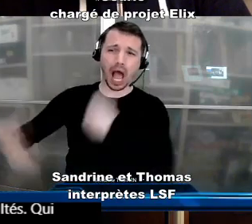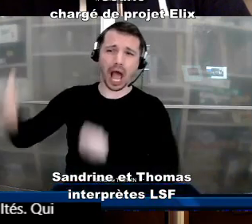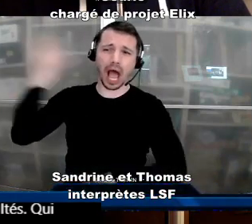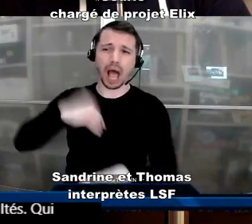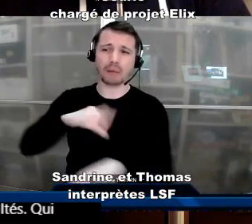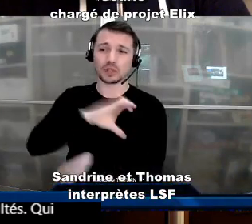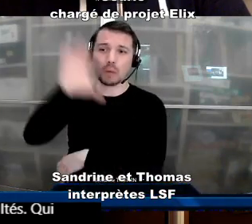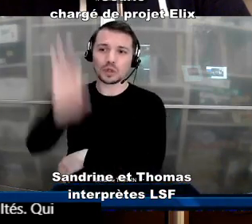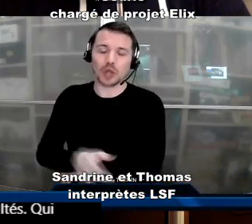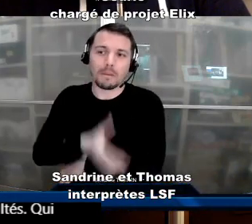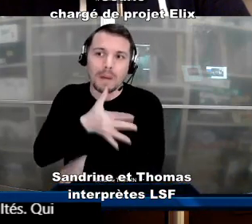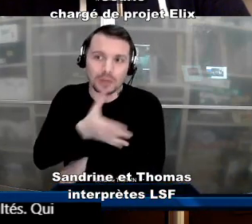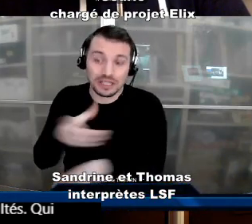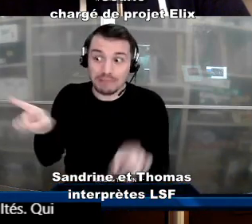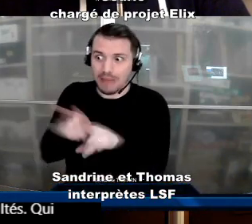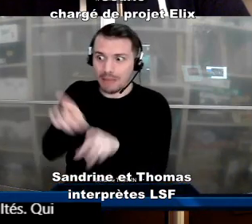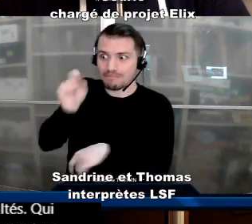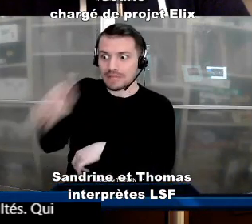pas qu'en France.